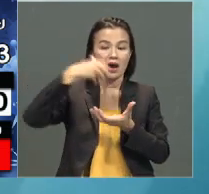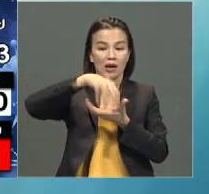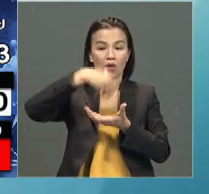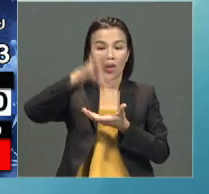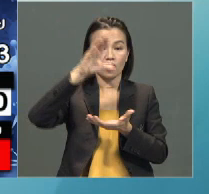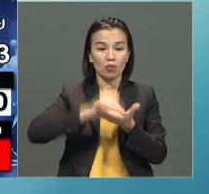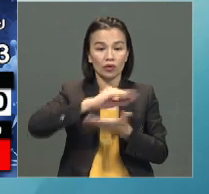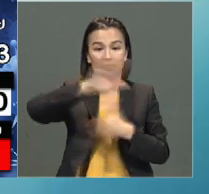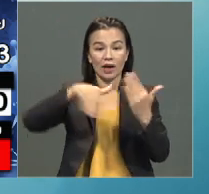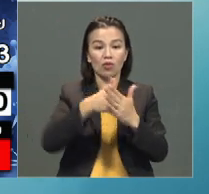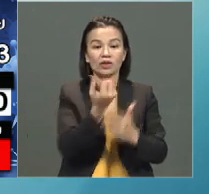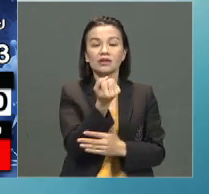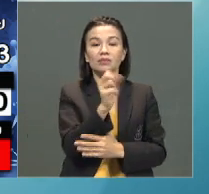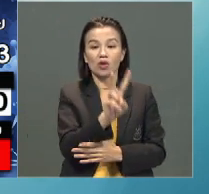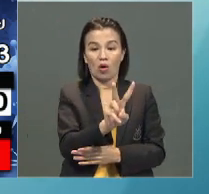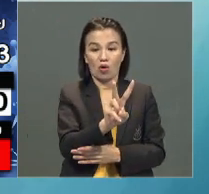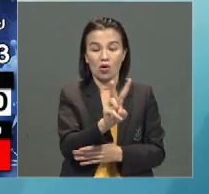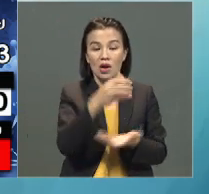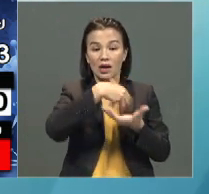ปีนะครับเอ่อที่เดินทางมาจากภูมิภาคแอฟริกาคงไม่เอ่ยชื่อแต่ถ้าท่านย้อนกลับไปในวันเสาร์ที่ผ่านมาที่รายงานว่ามีทั้งหมด12